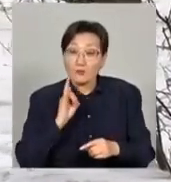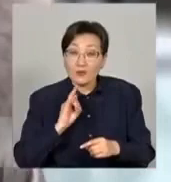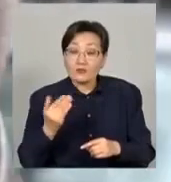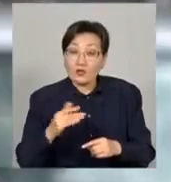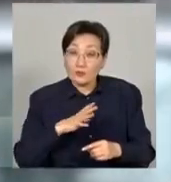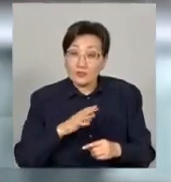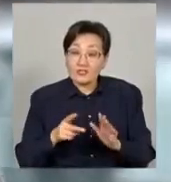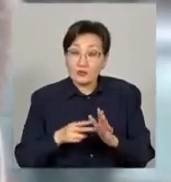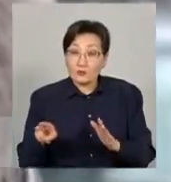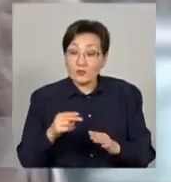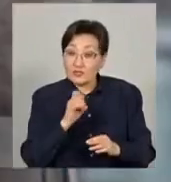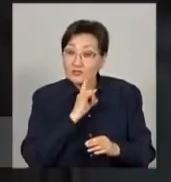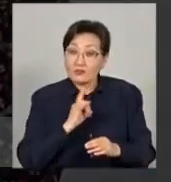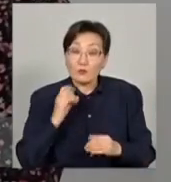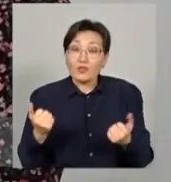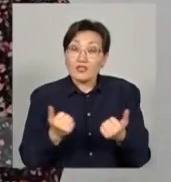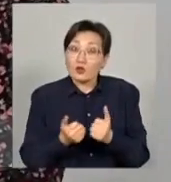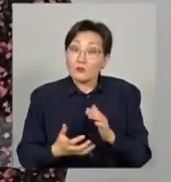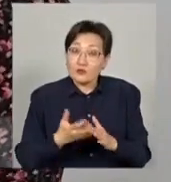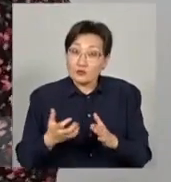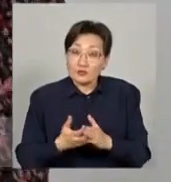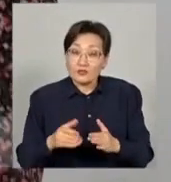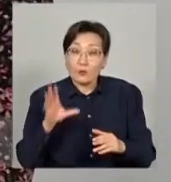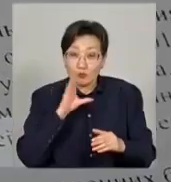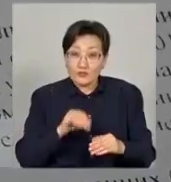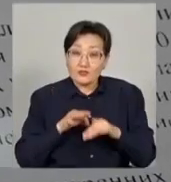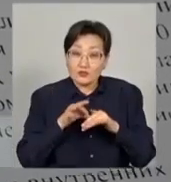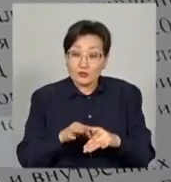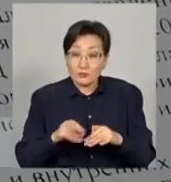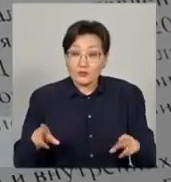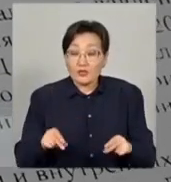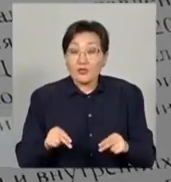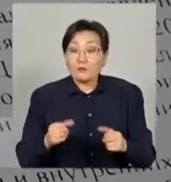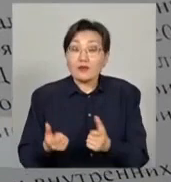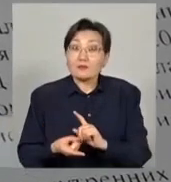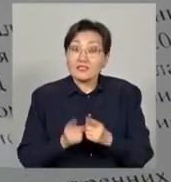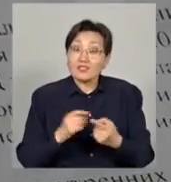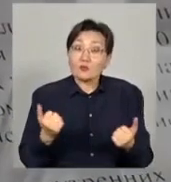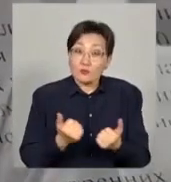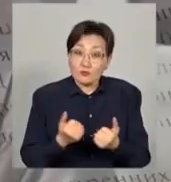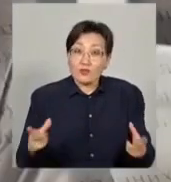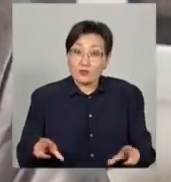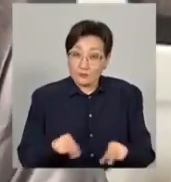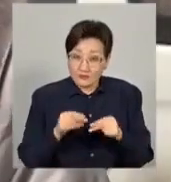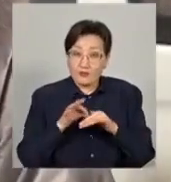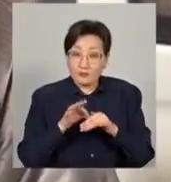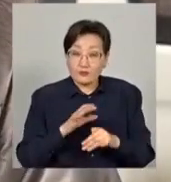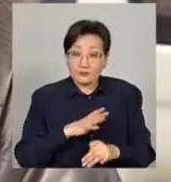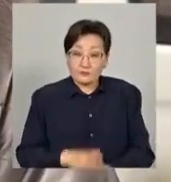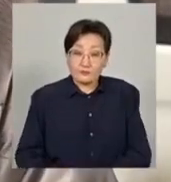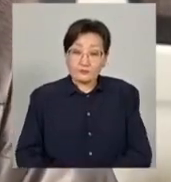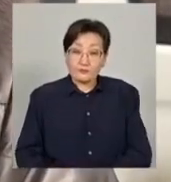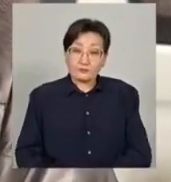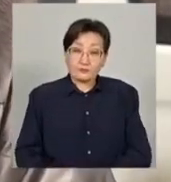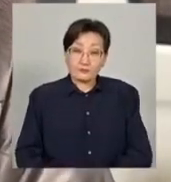серия Жека Пек 7 декабря женщине с почечной недостаточностью успешно провели операцию по пересадке почки свора Штатах